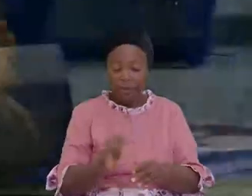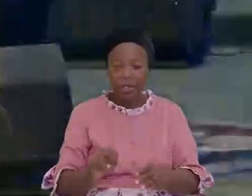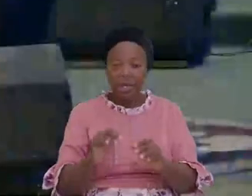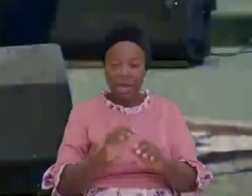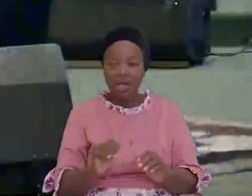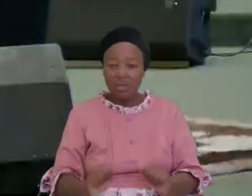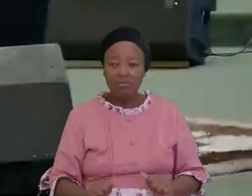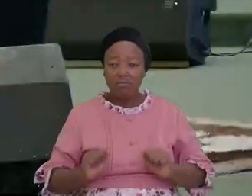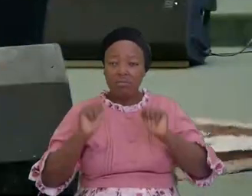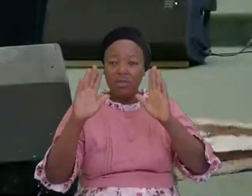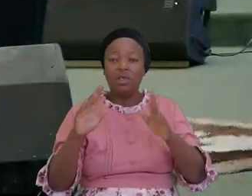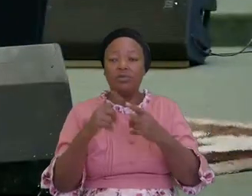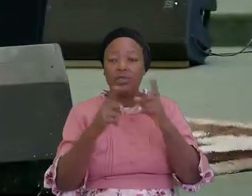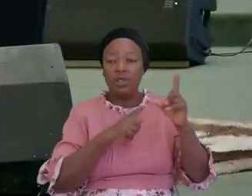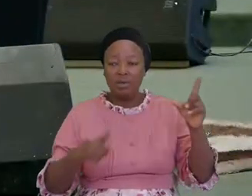Seigneur.